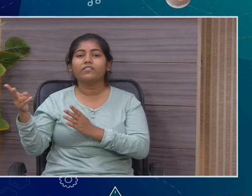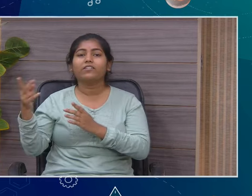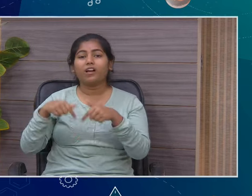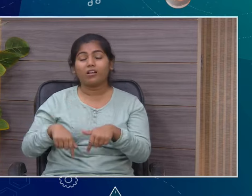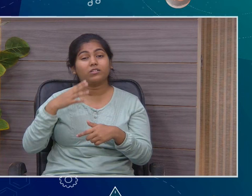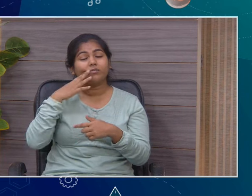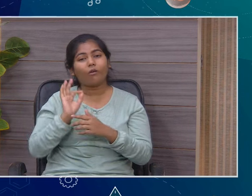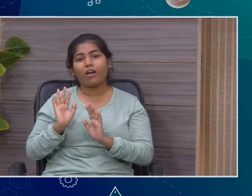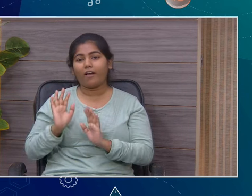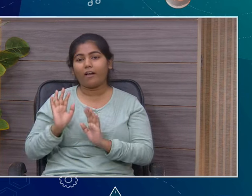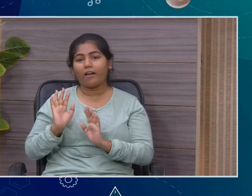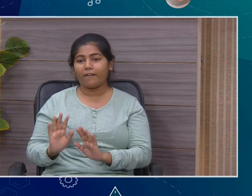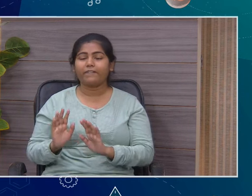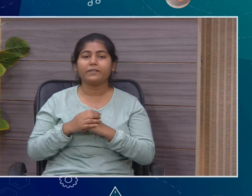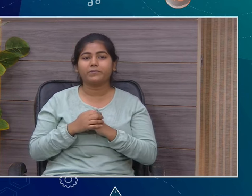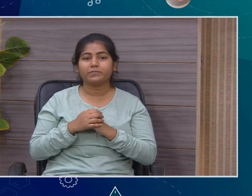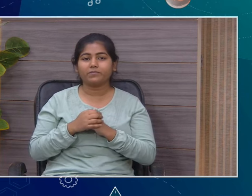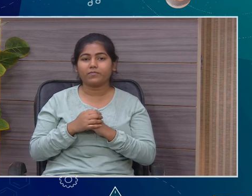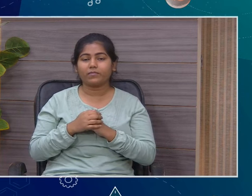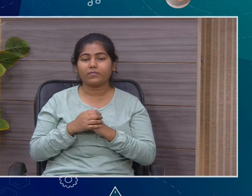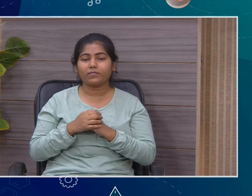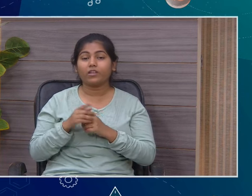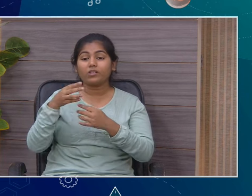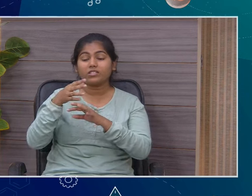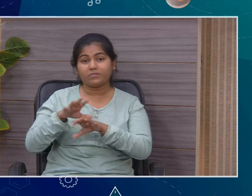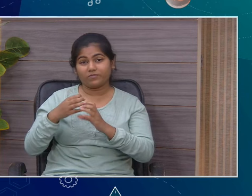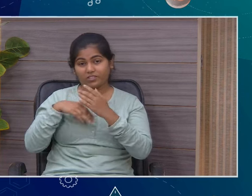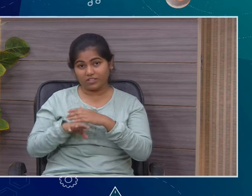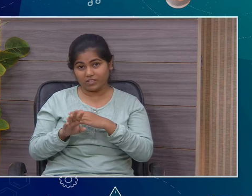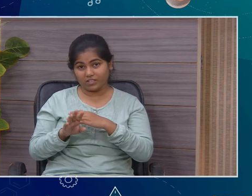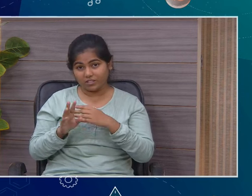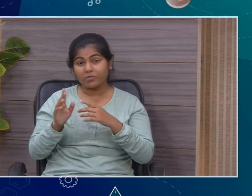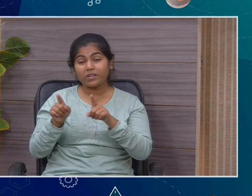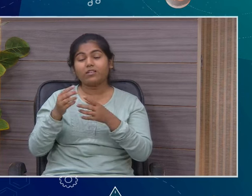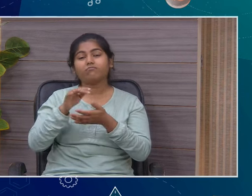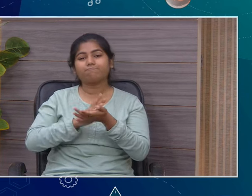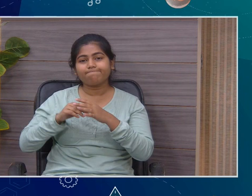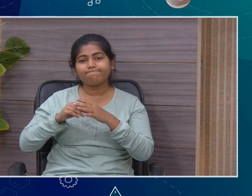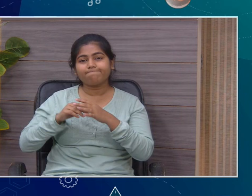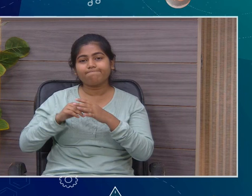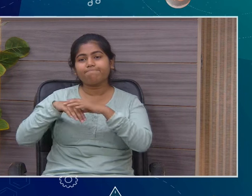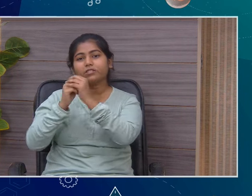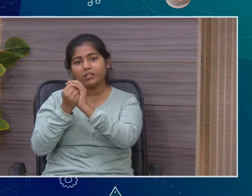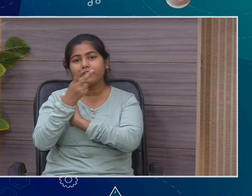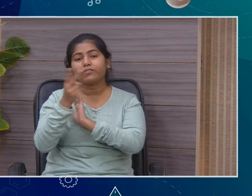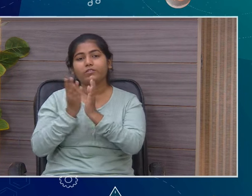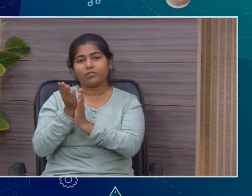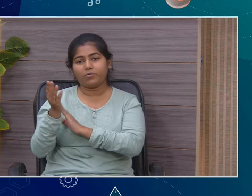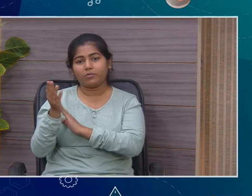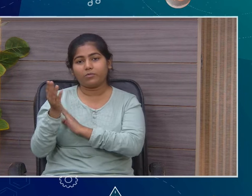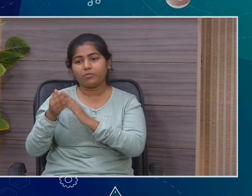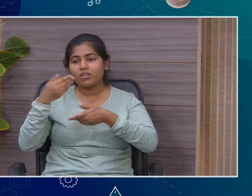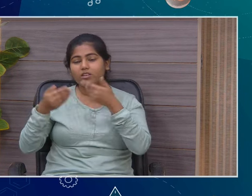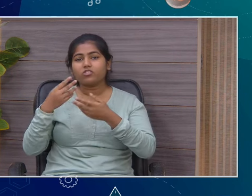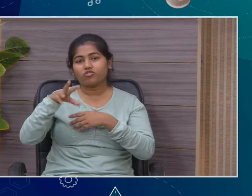सबसे ज्यादा जरूरत है, सबसे ज्यादा आवश्यकता है. और समावेशी कक्षा है, इसमें टेक्टाइल है हमारे पास और ये सभी जो टीचिंग